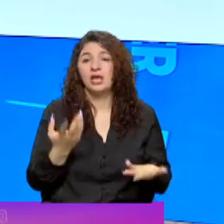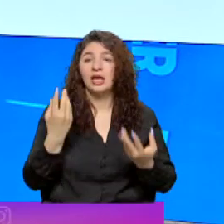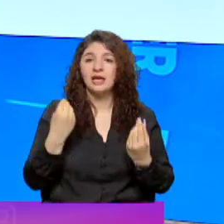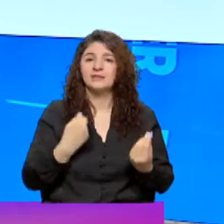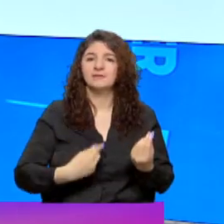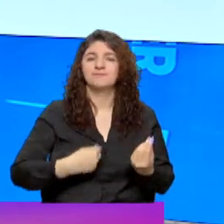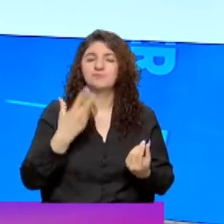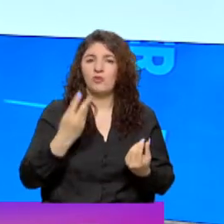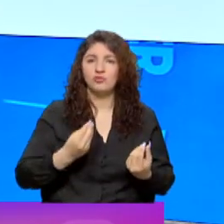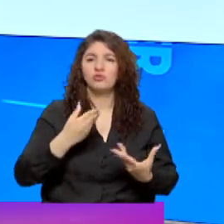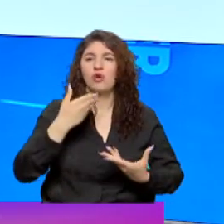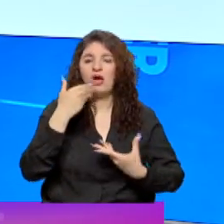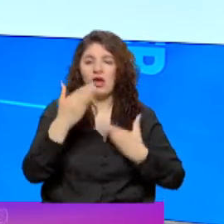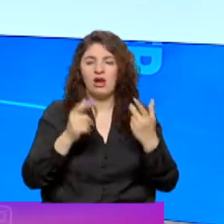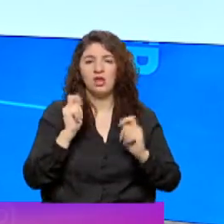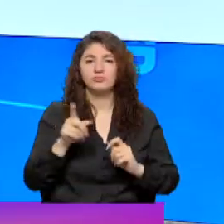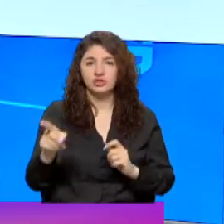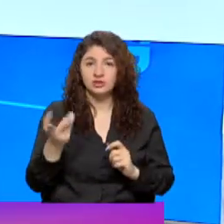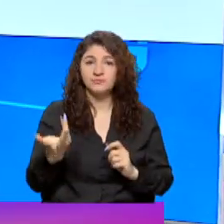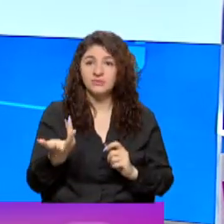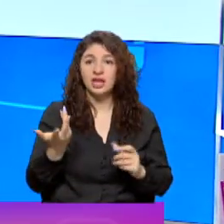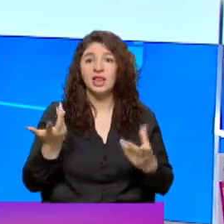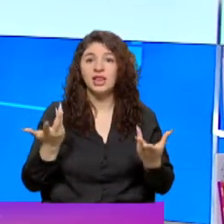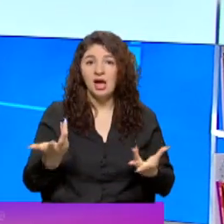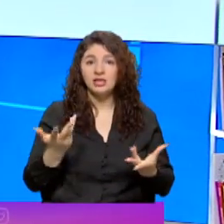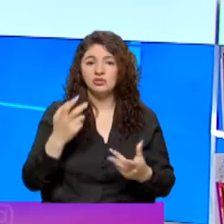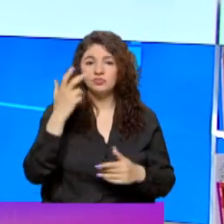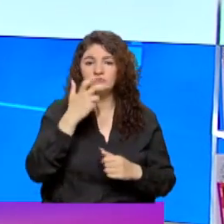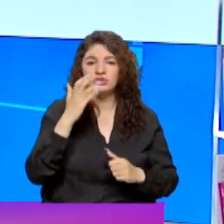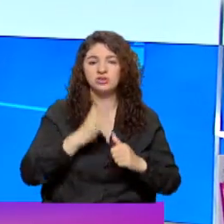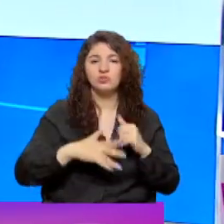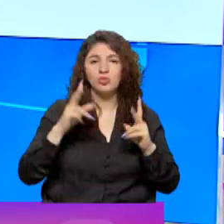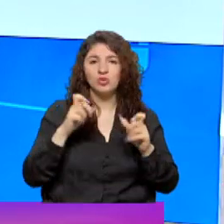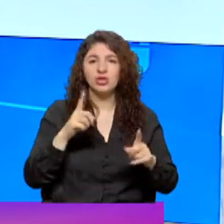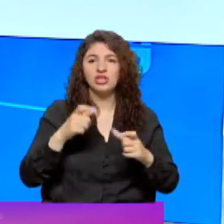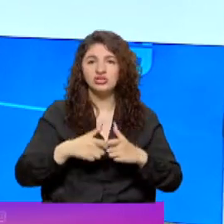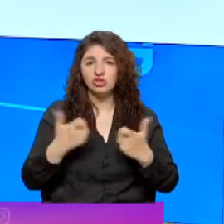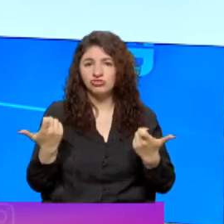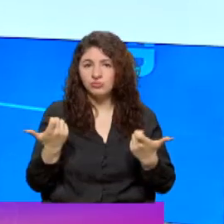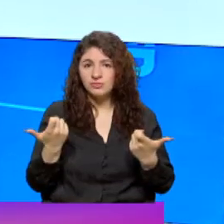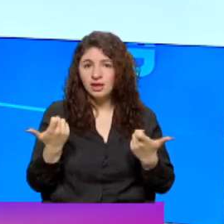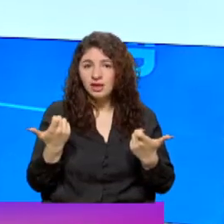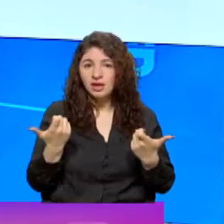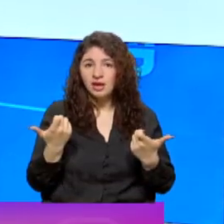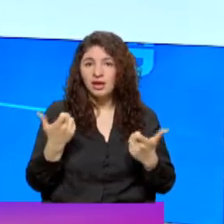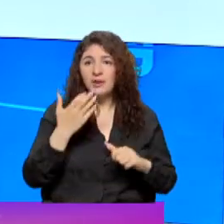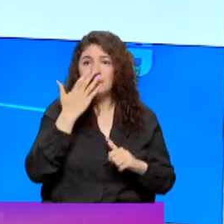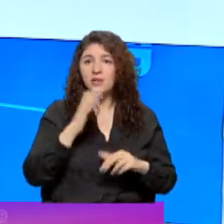iyimser beklentileri ortaya koymuştur Lakin müzik yasak konusundaki gelişme